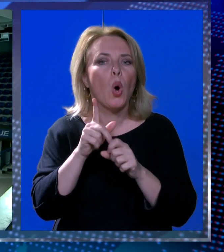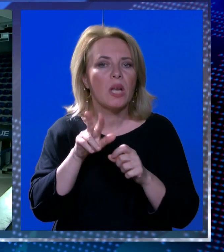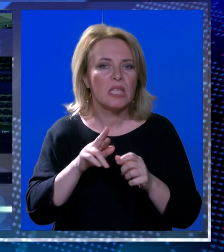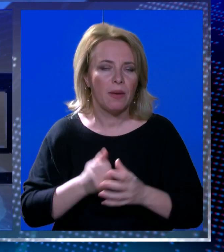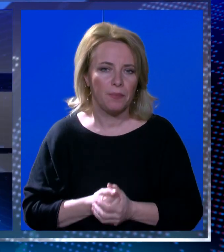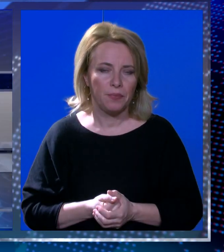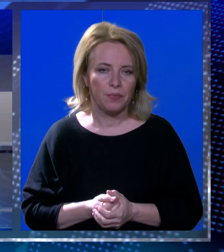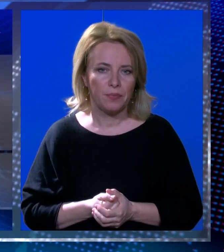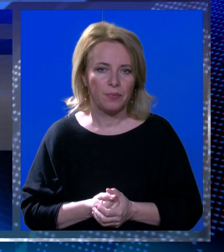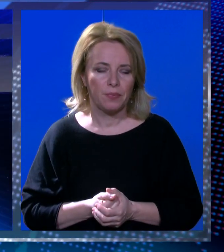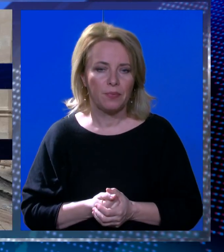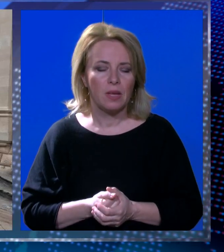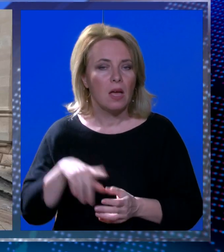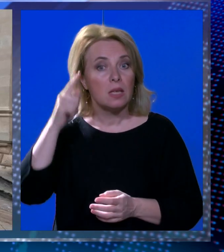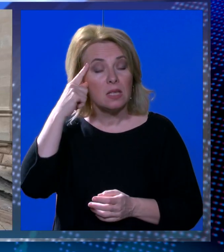Dubrovnika.